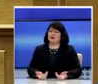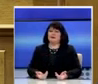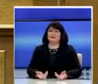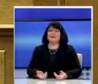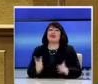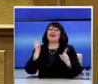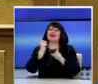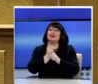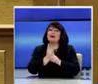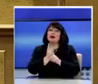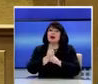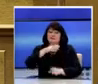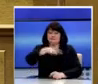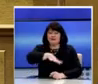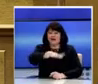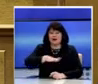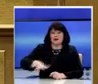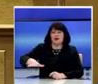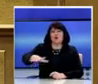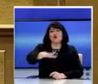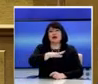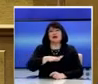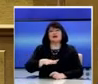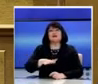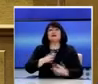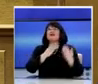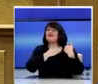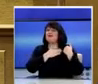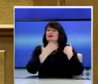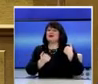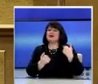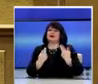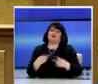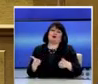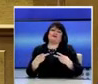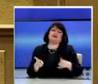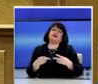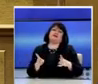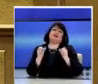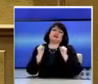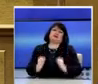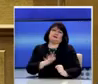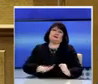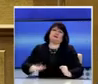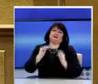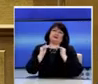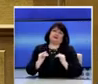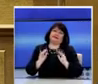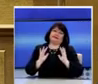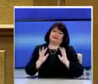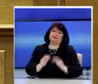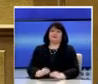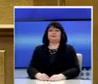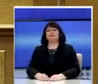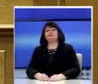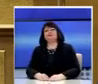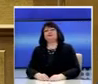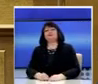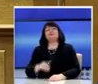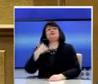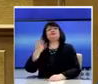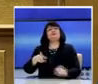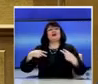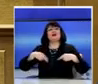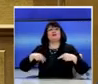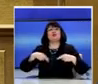Και ειδικά για αυτές τις περιοχές πιστεύω ότι έχετε ευθύνη που έχετε αφήσει αυτή την κατάσταση. Και εμφανίζονται μετά και οι υπουργοί